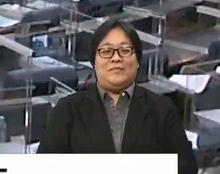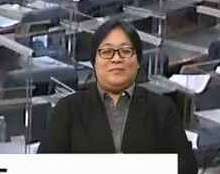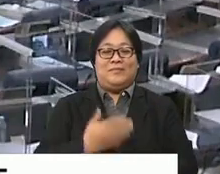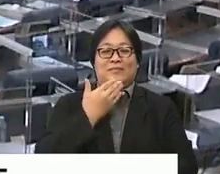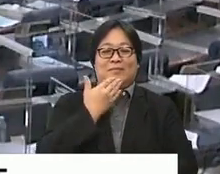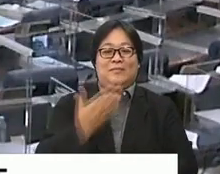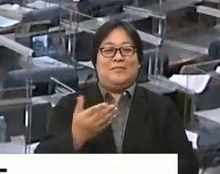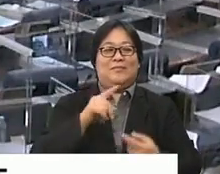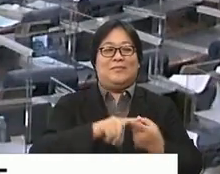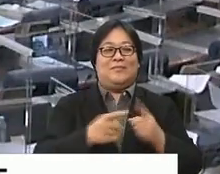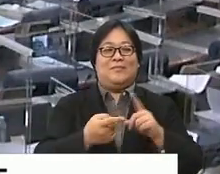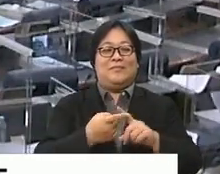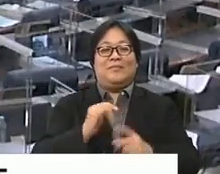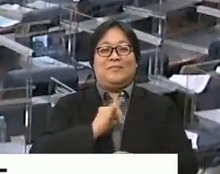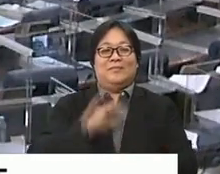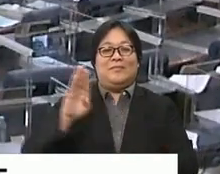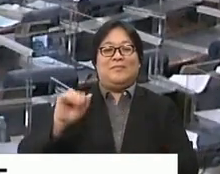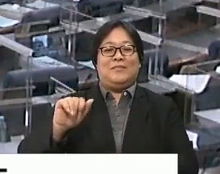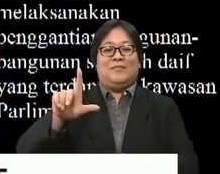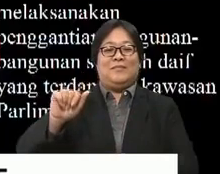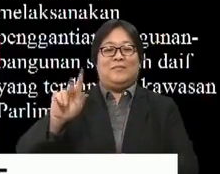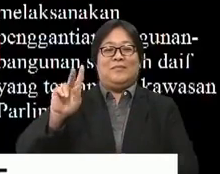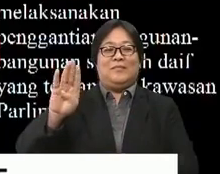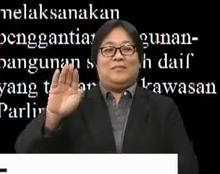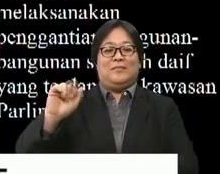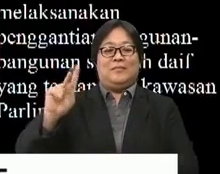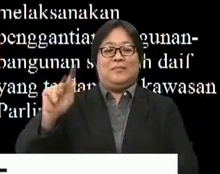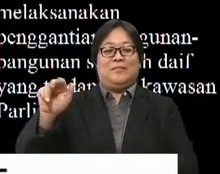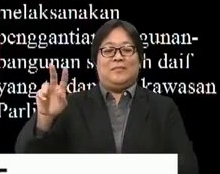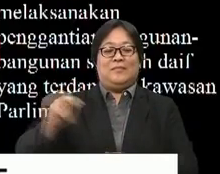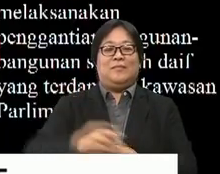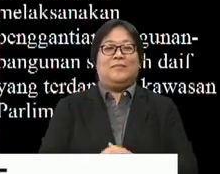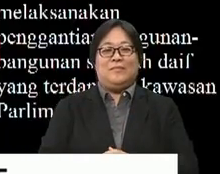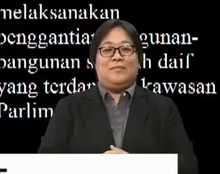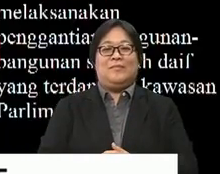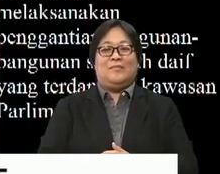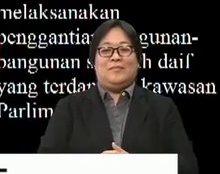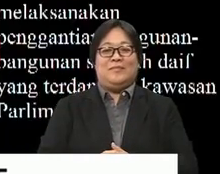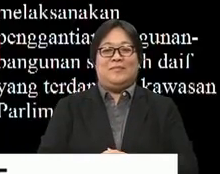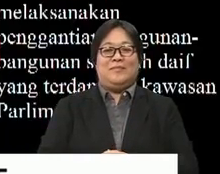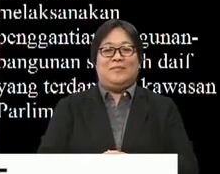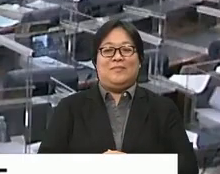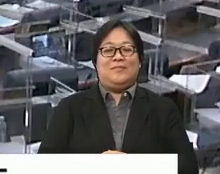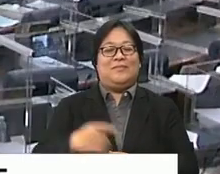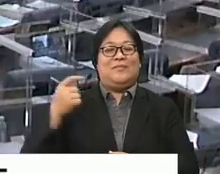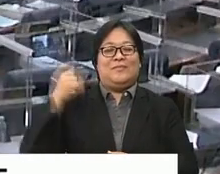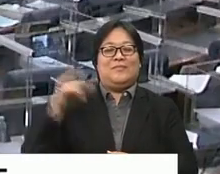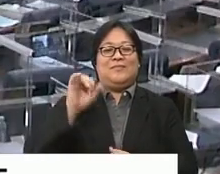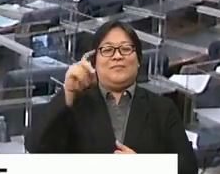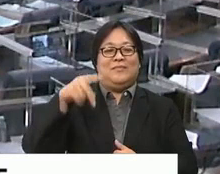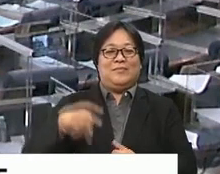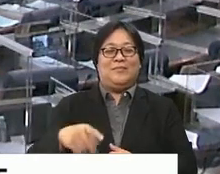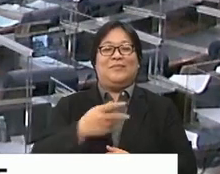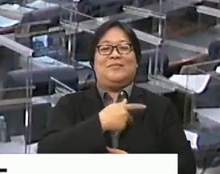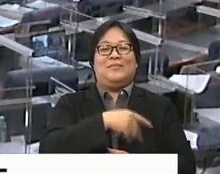mundur bertanya sama di kerajaan boleh mempertimbangkan memberi kuasa otonomi kepada kerajaan negeri Sabah untuk mengendalikan kerja pembalikan semula bangunan sekolah